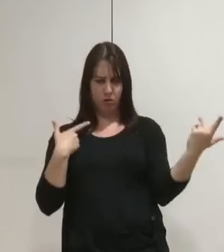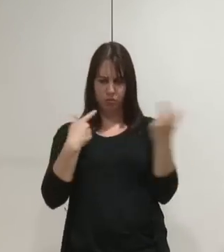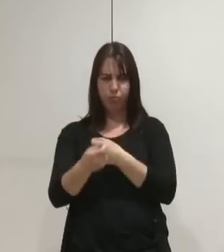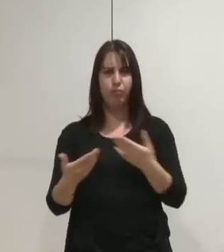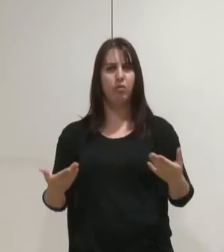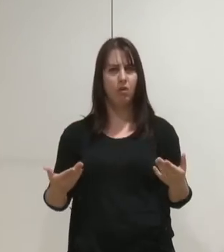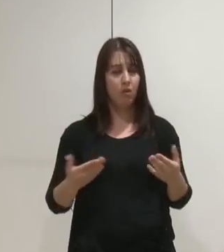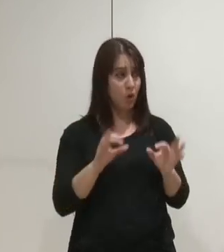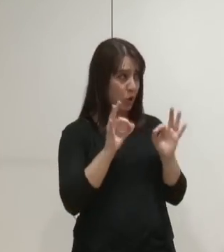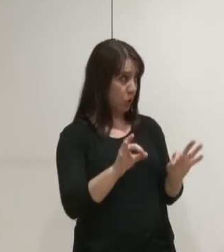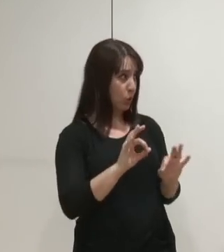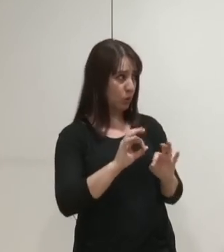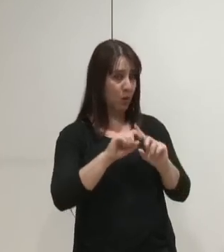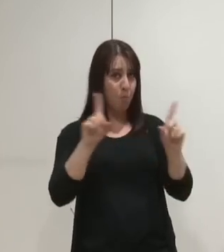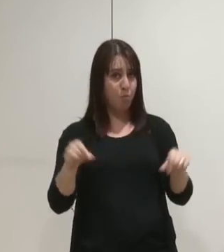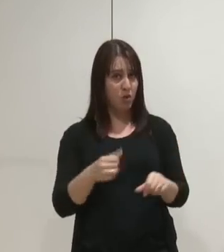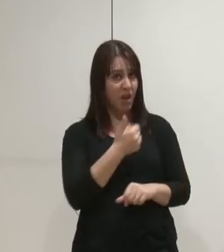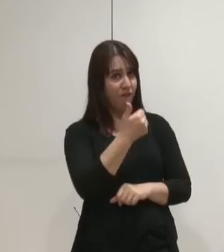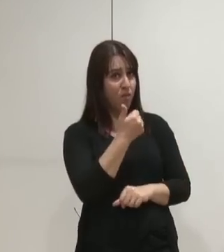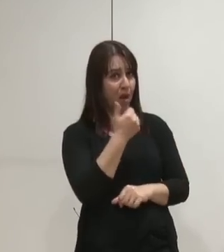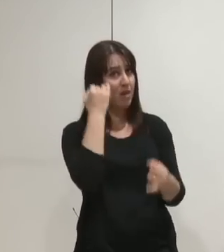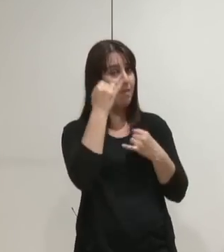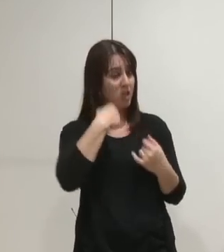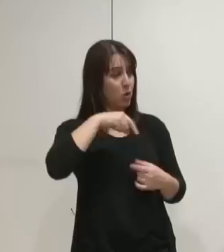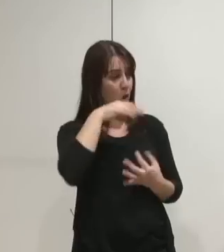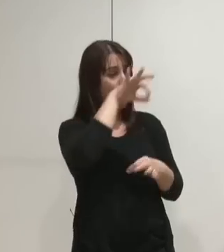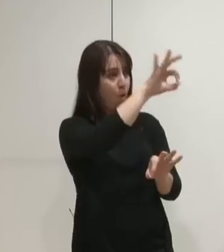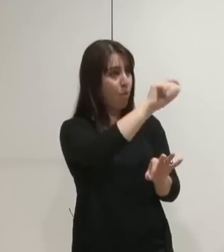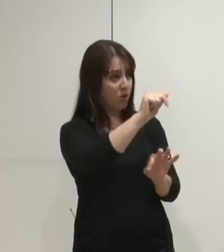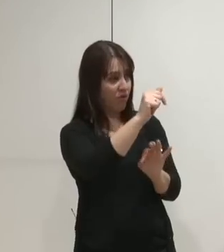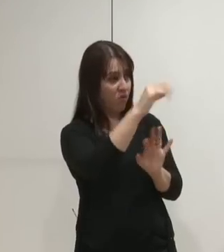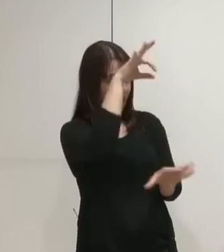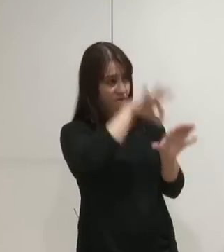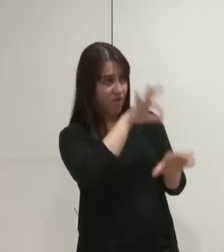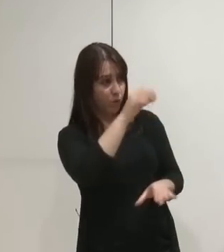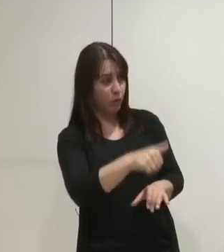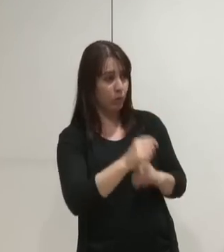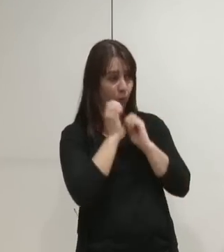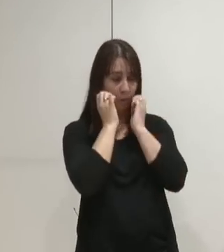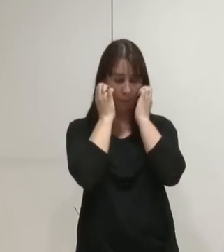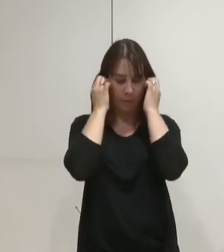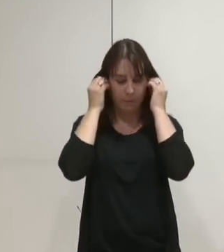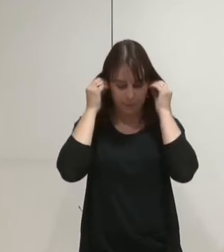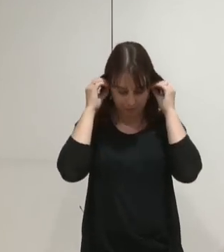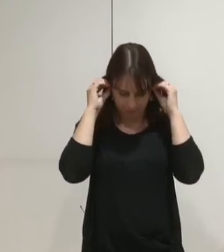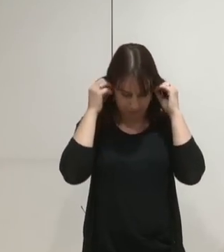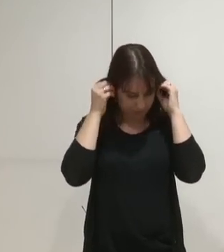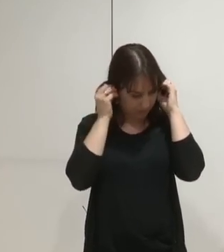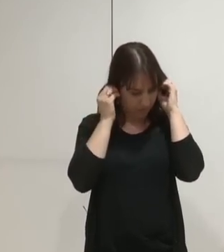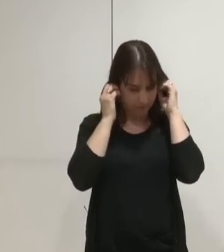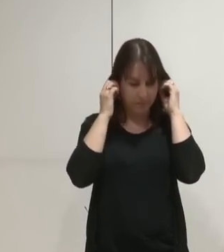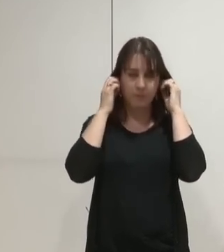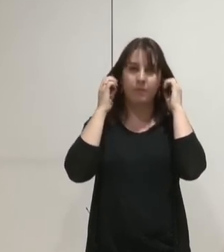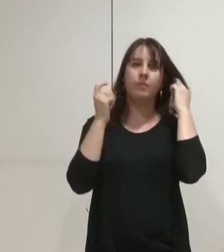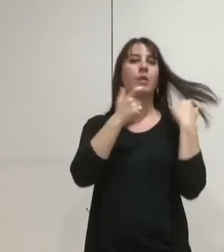budget que vous auriez voté si vous nous voule l'avion proposé de la sorte on apprend également que ces 200000